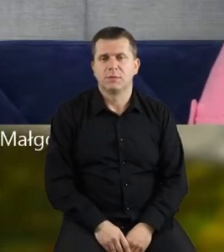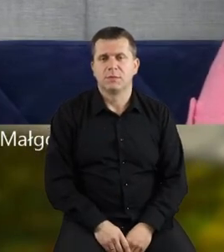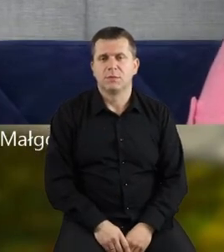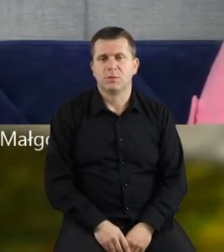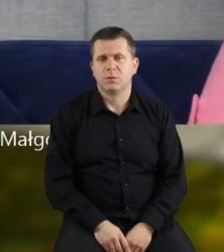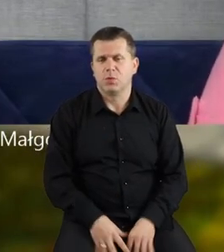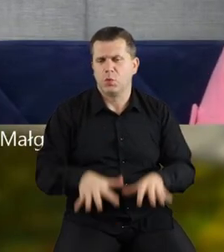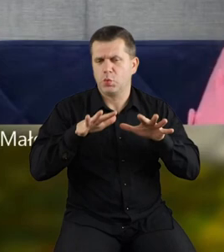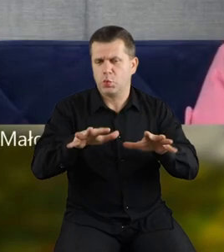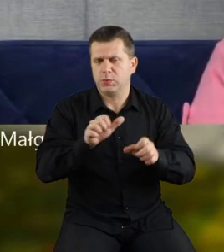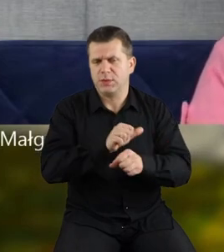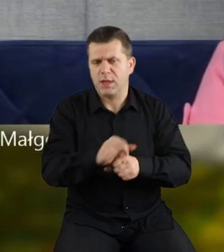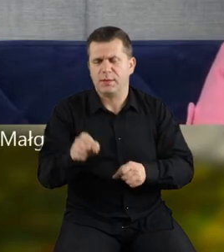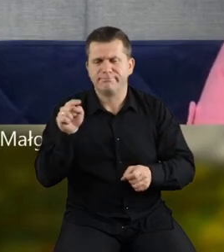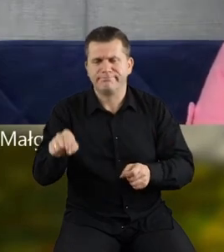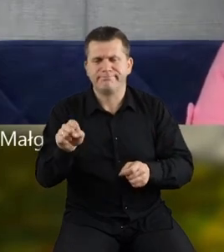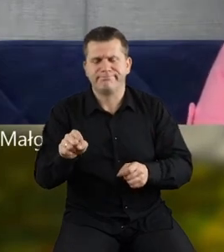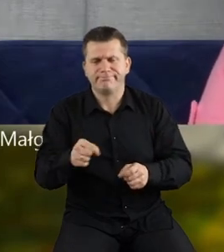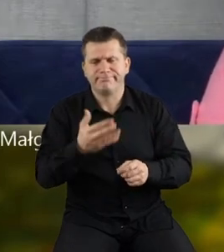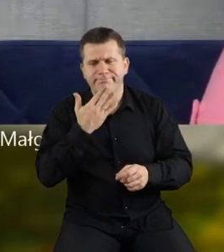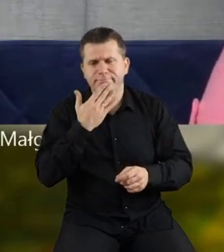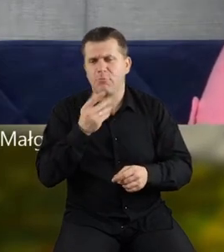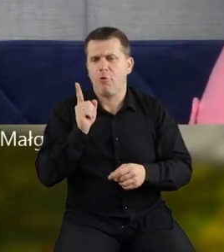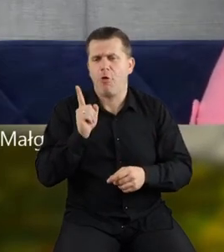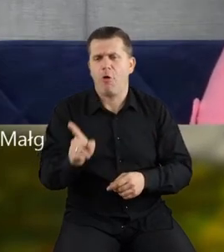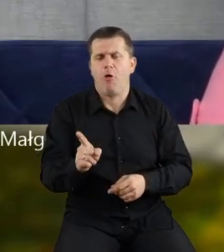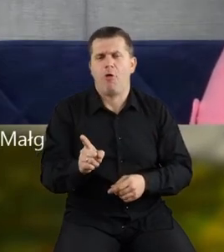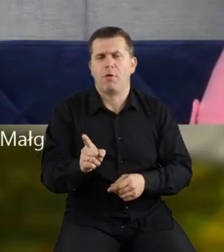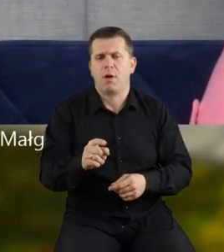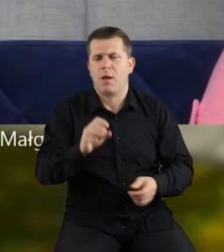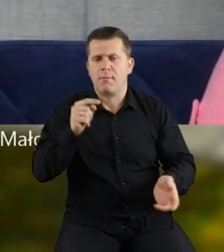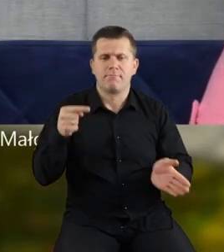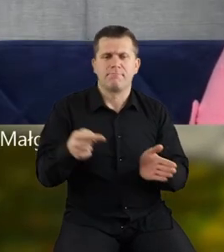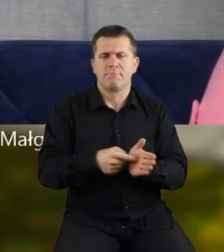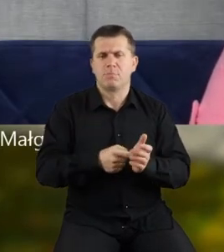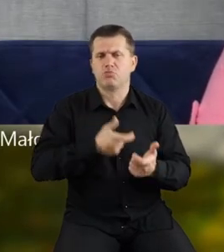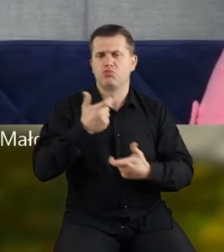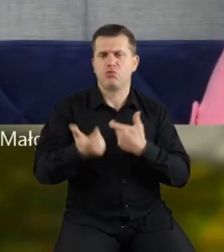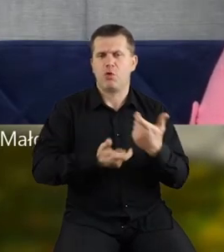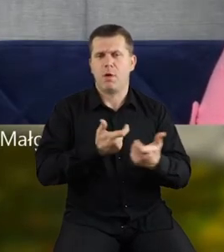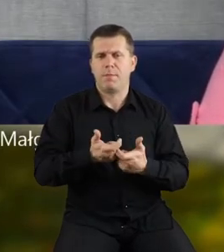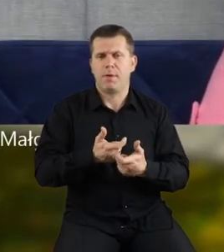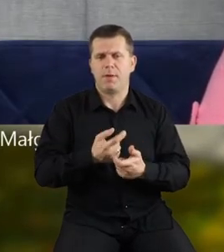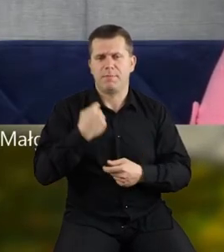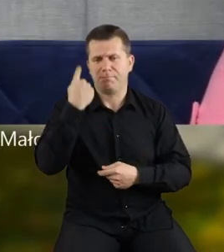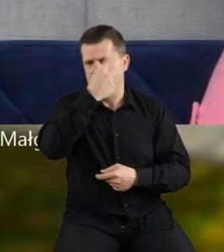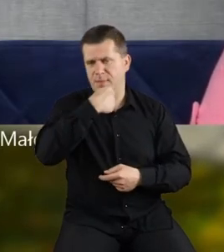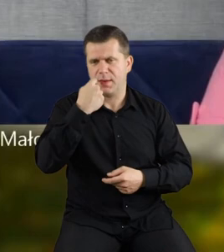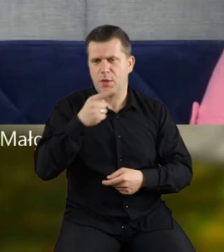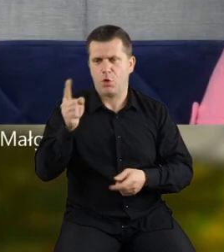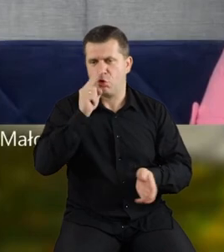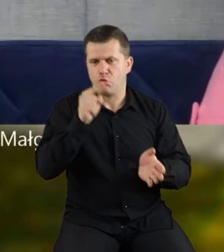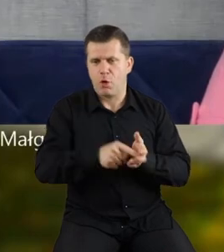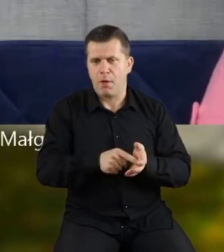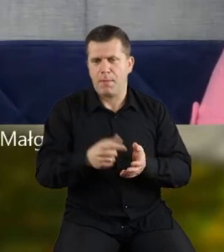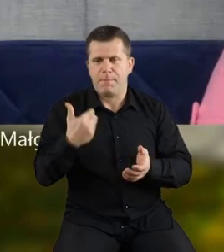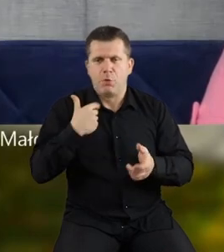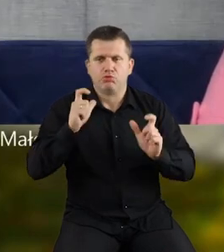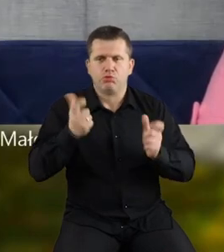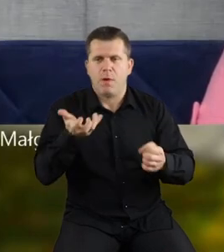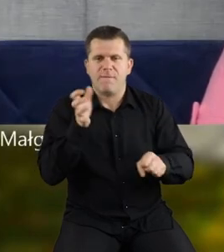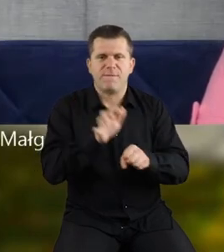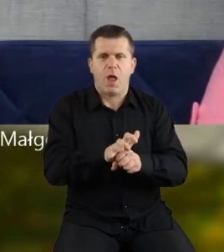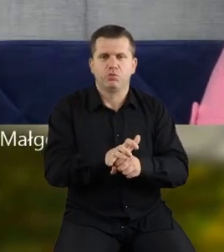przyjmować. I tak, dużo jest do tego odniesień. Ona w pewnym momencie zrobiła minę, jakby była dopiero